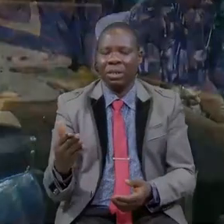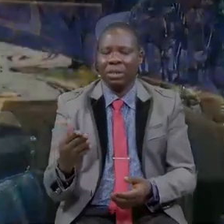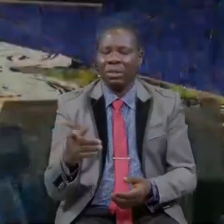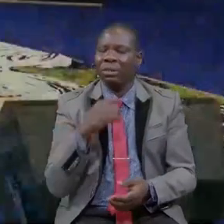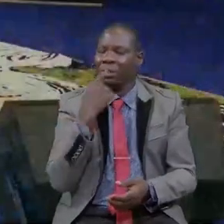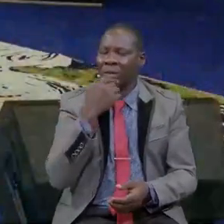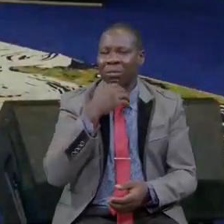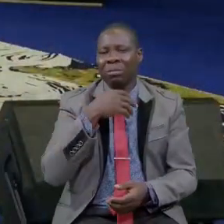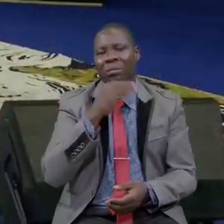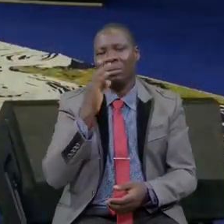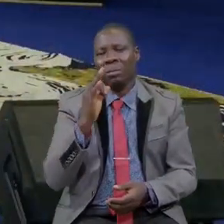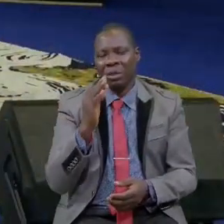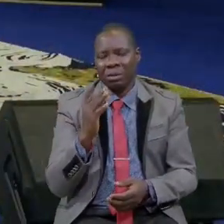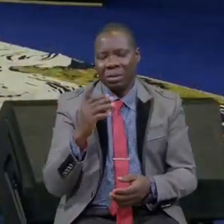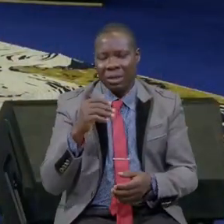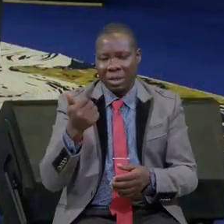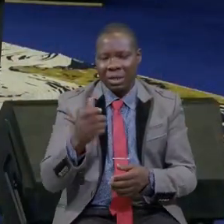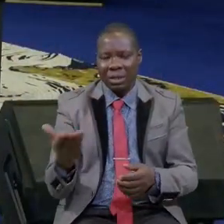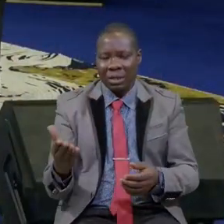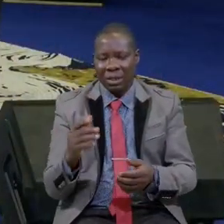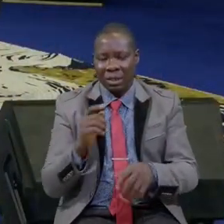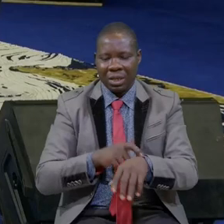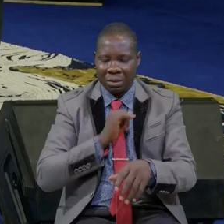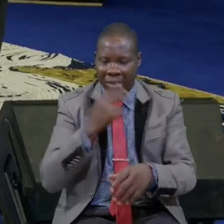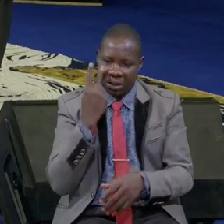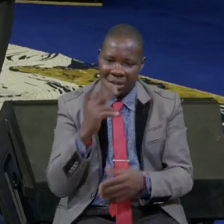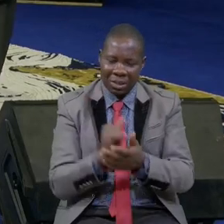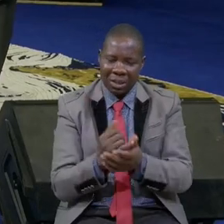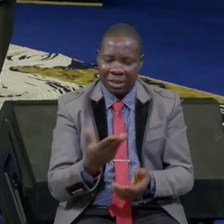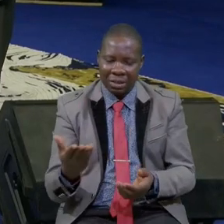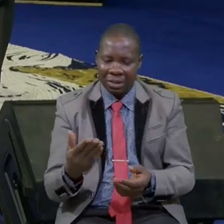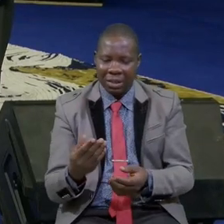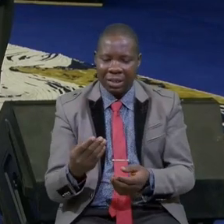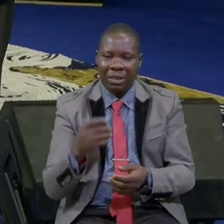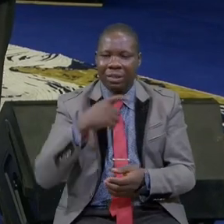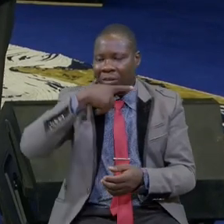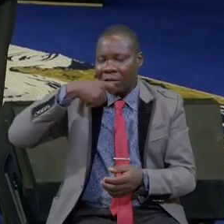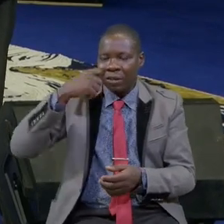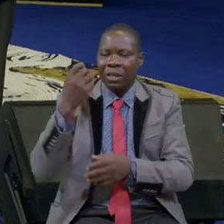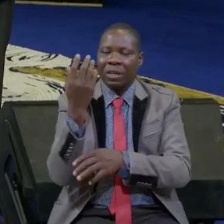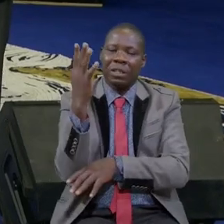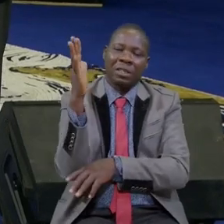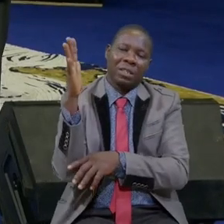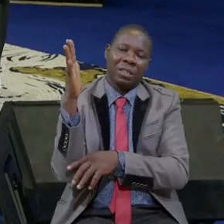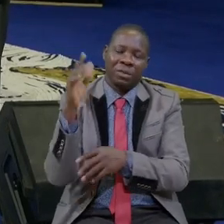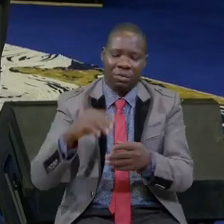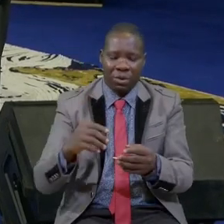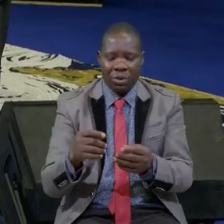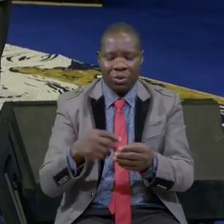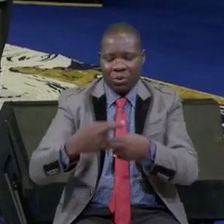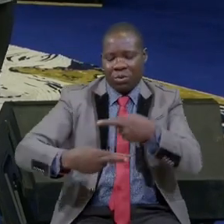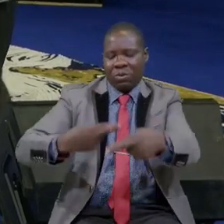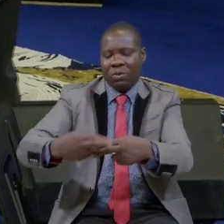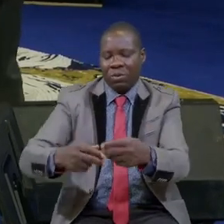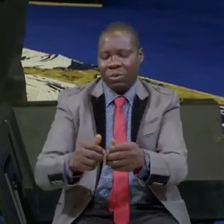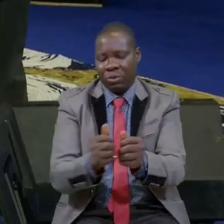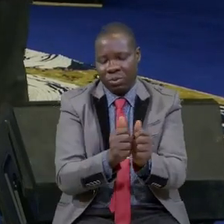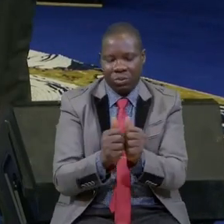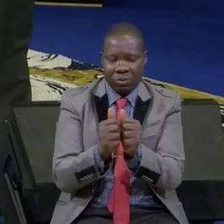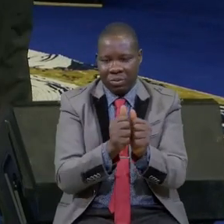problème, chaque fois que je vois cette chose emballée, les feuilles desséchées, là, et qu'on a emballé avec un papier,